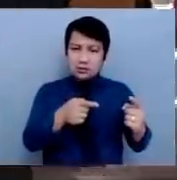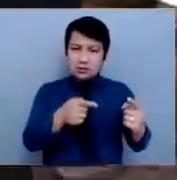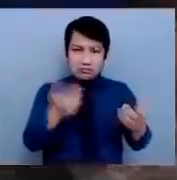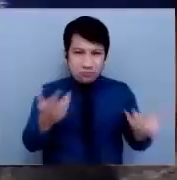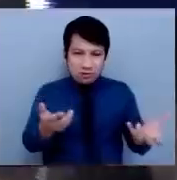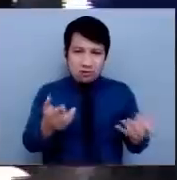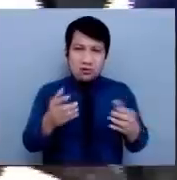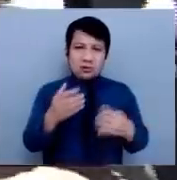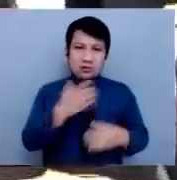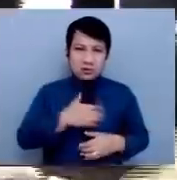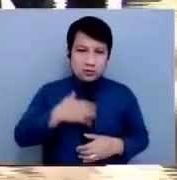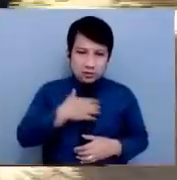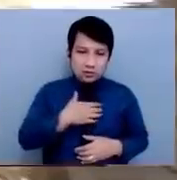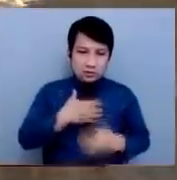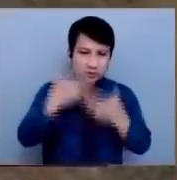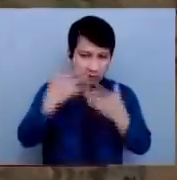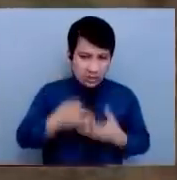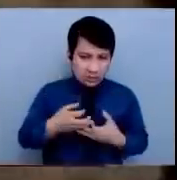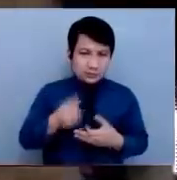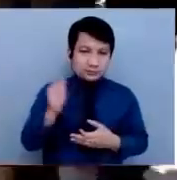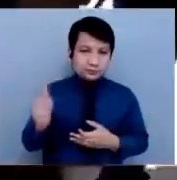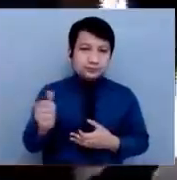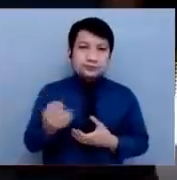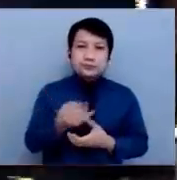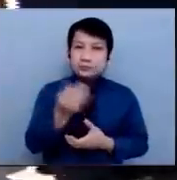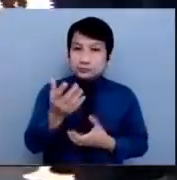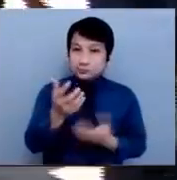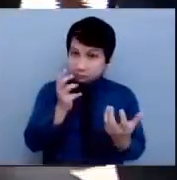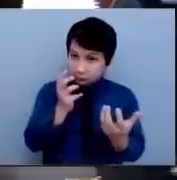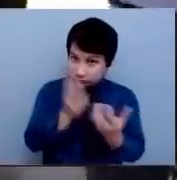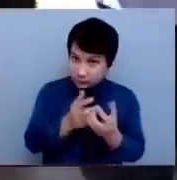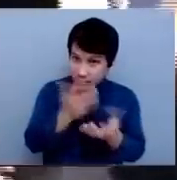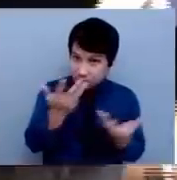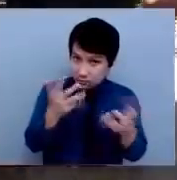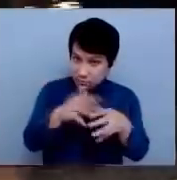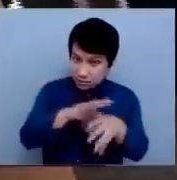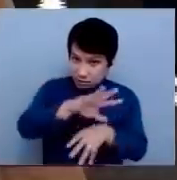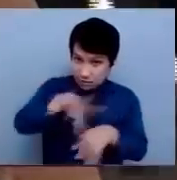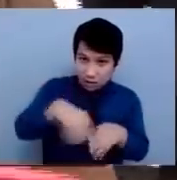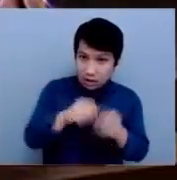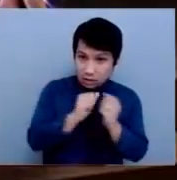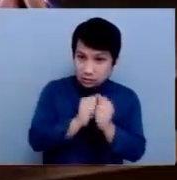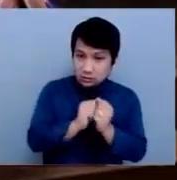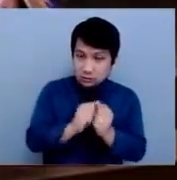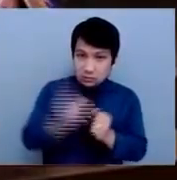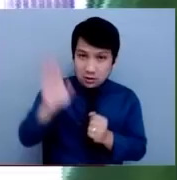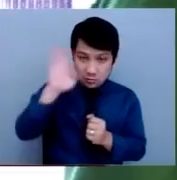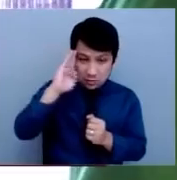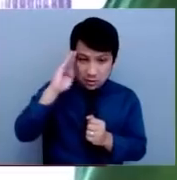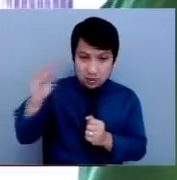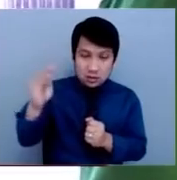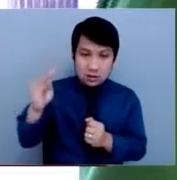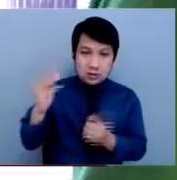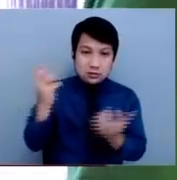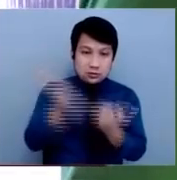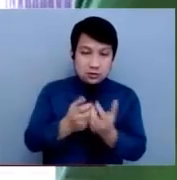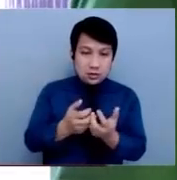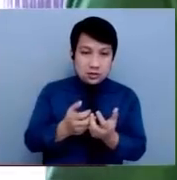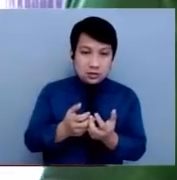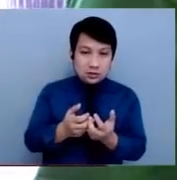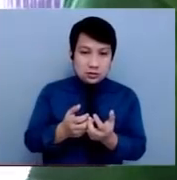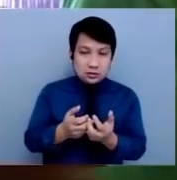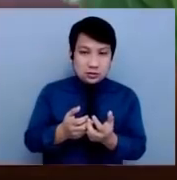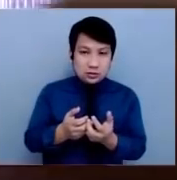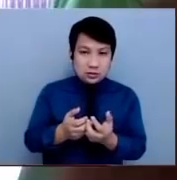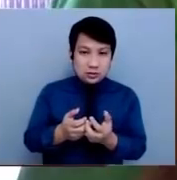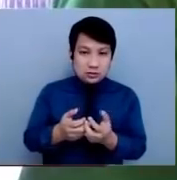ng butas ng desisyon ay kung saklaw ba si Senator Bongbong Marcos Jr. nung perpetual